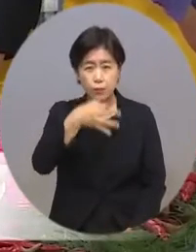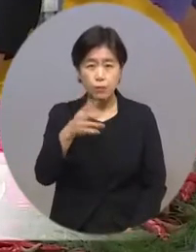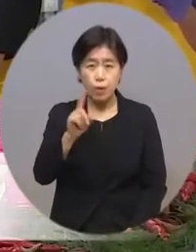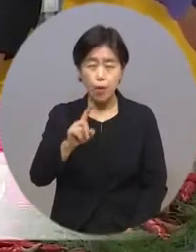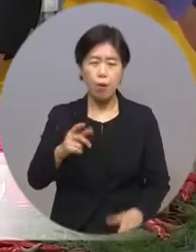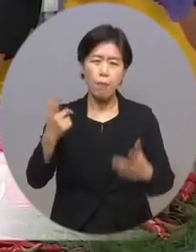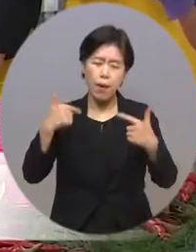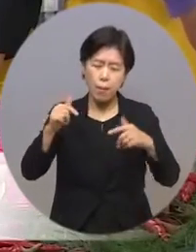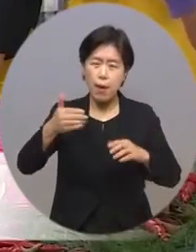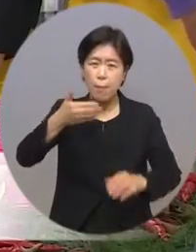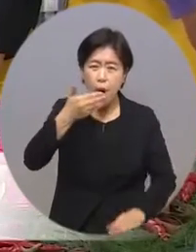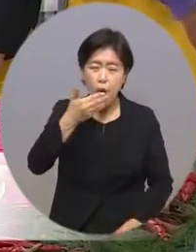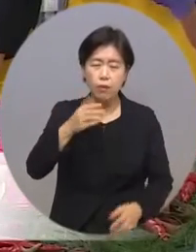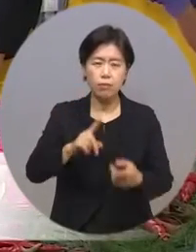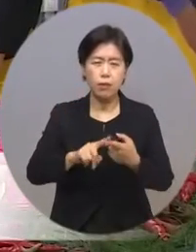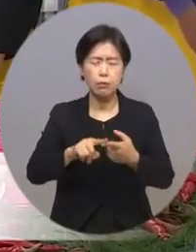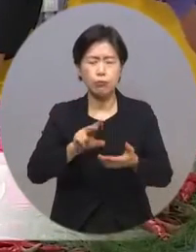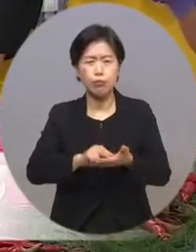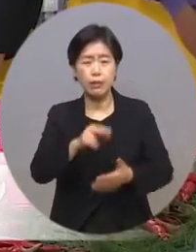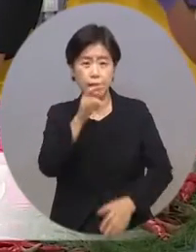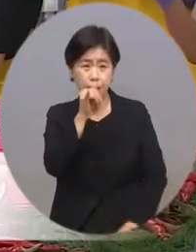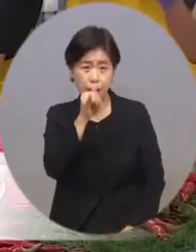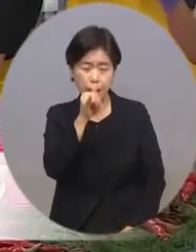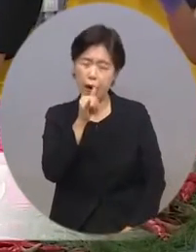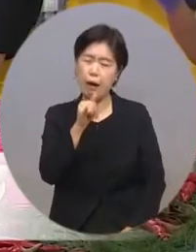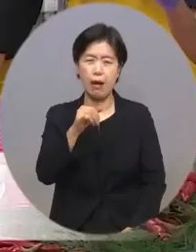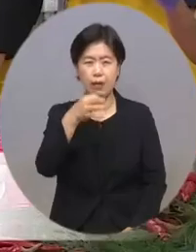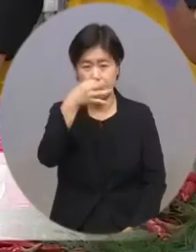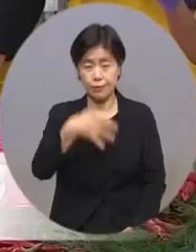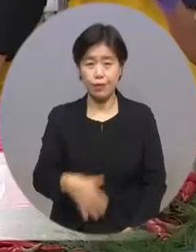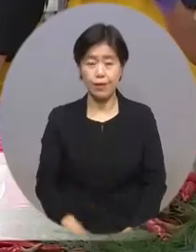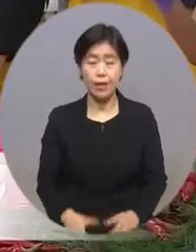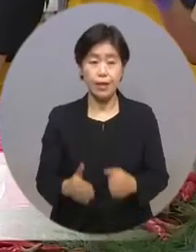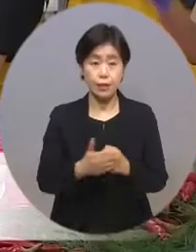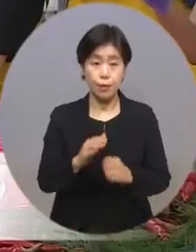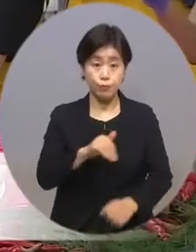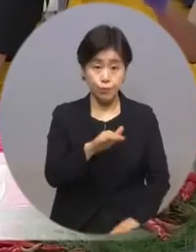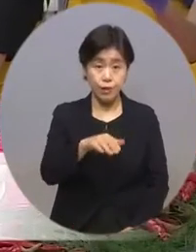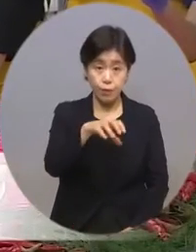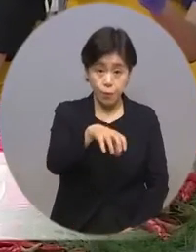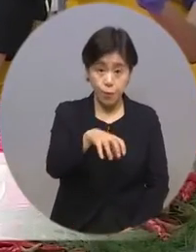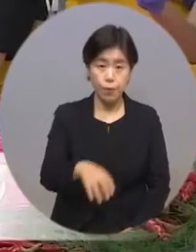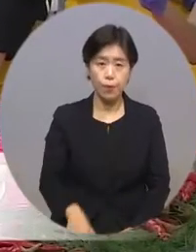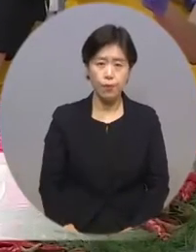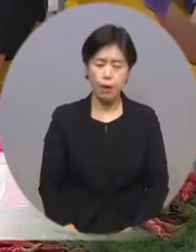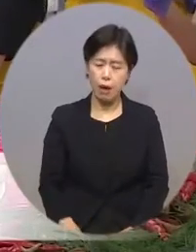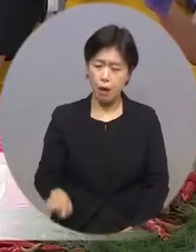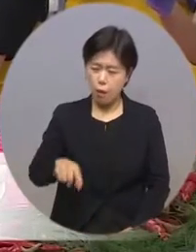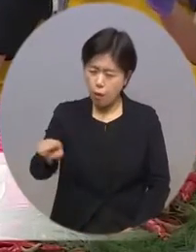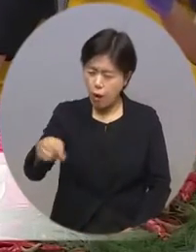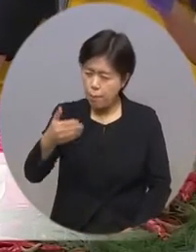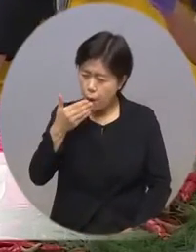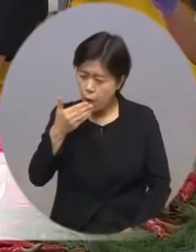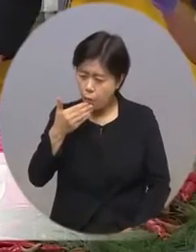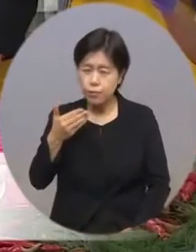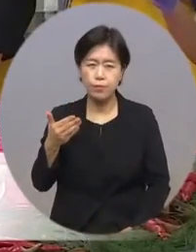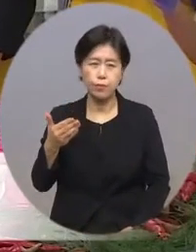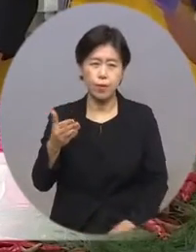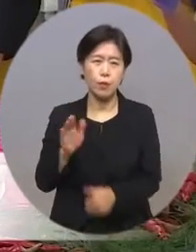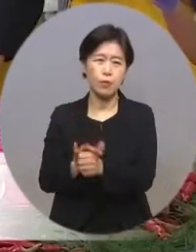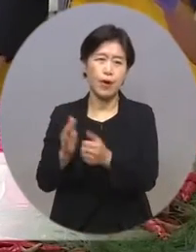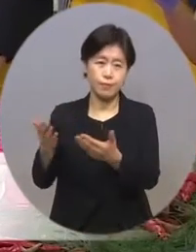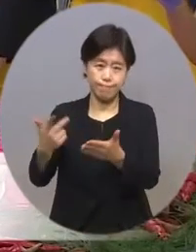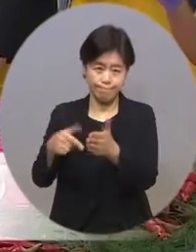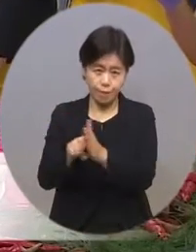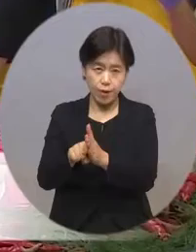먹거리라고 생각을 해요. 그래서 저희 노원지구 협의회에서는 그런 부분에 대해서 먹거리 위주로 해서 직접